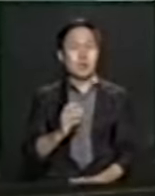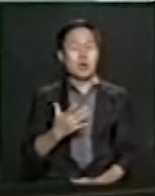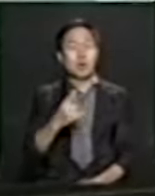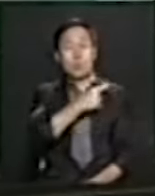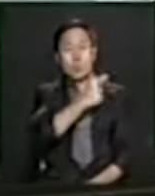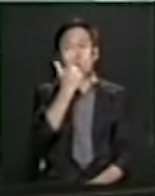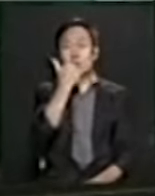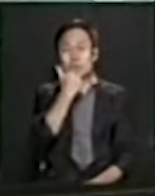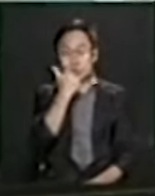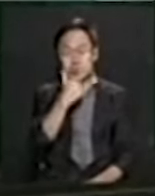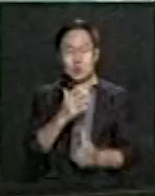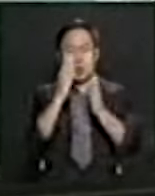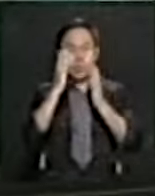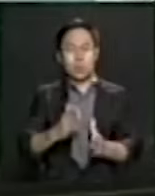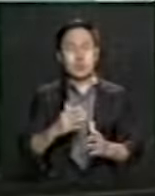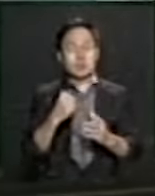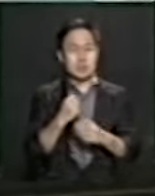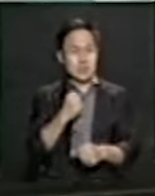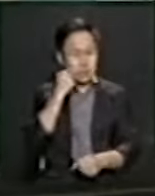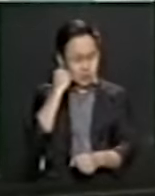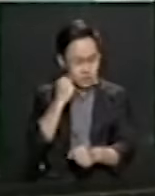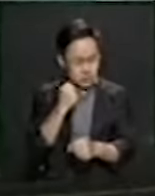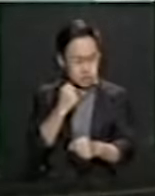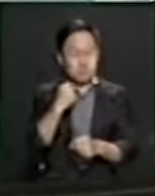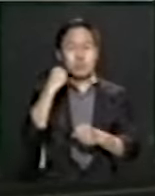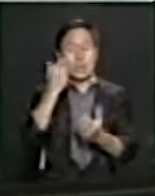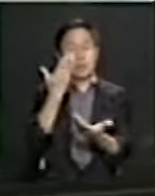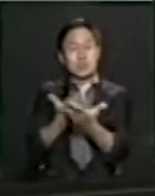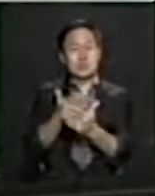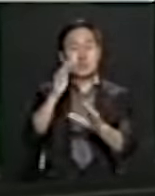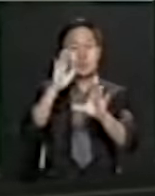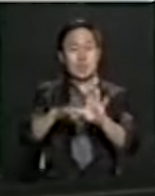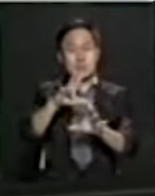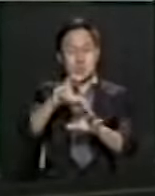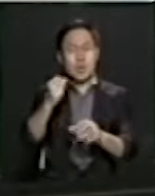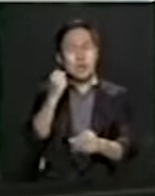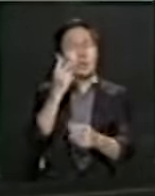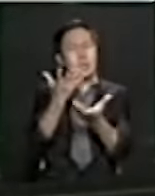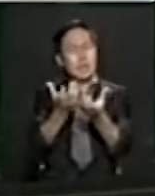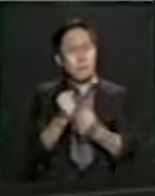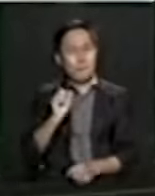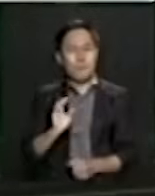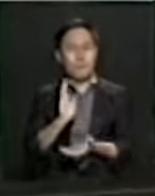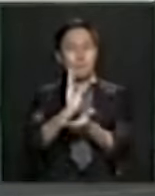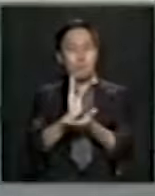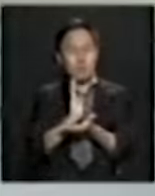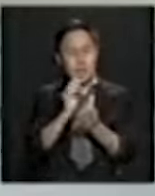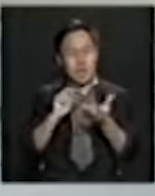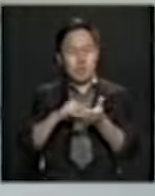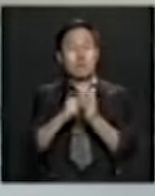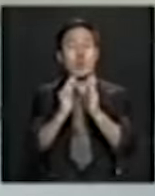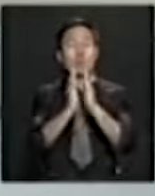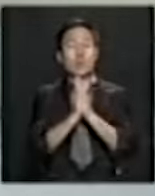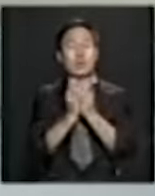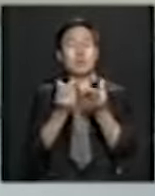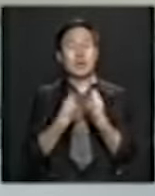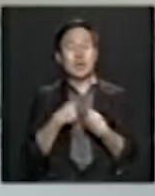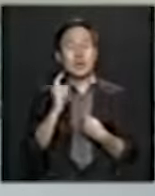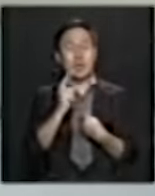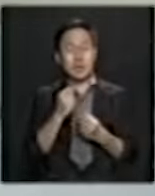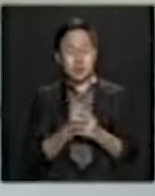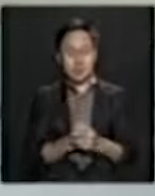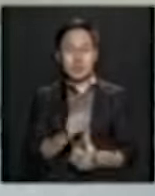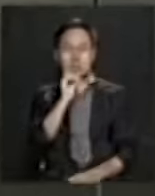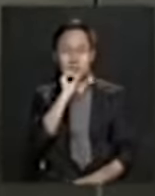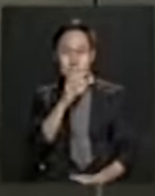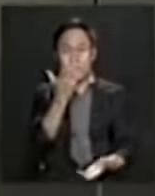วันอาทิตย์คนที่มาวิ่งเขาจะได้บุญอย่างไงฮะย้ำกันอีกครั้ง ก็เรียนว่าอย่างที่บอกว่าเงินที่รายได้ทั้งห